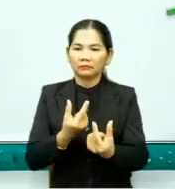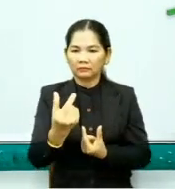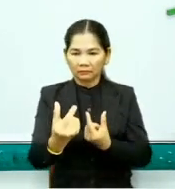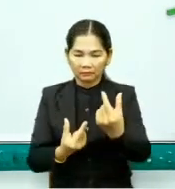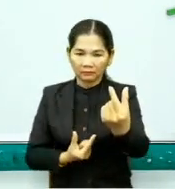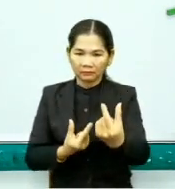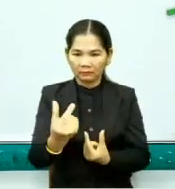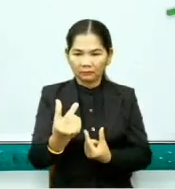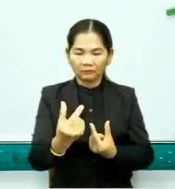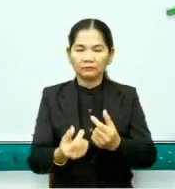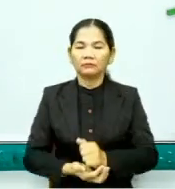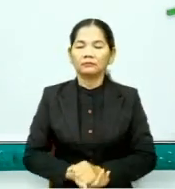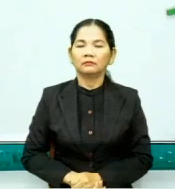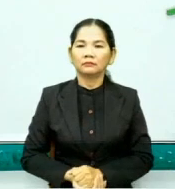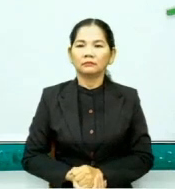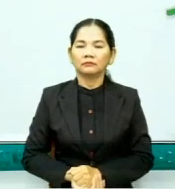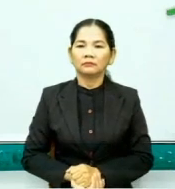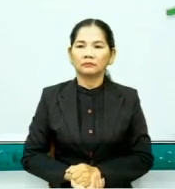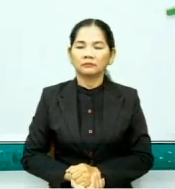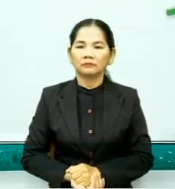ca tăng lúa